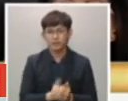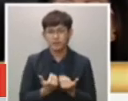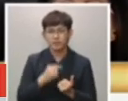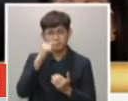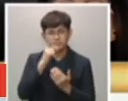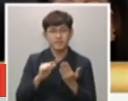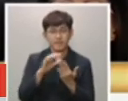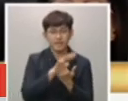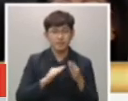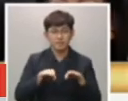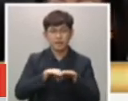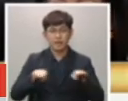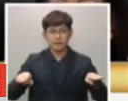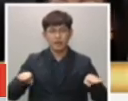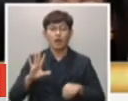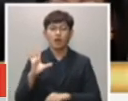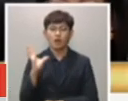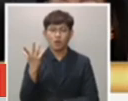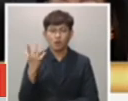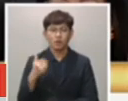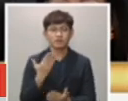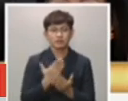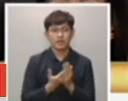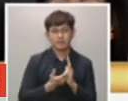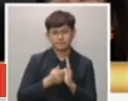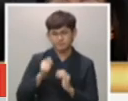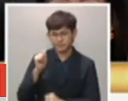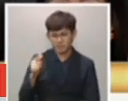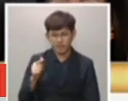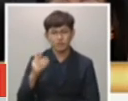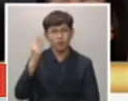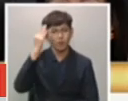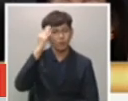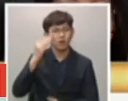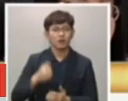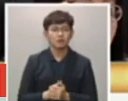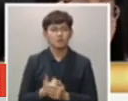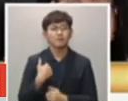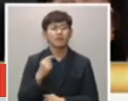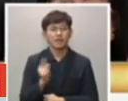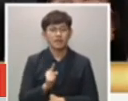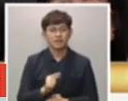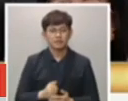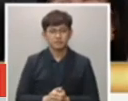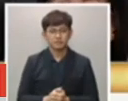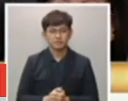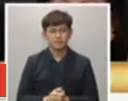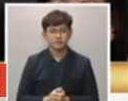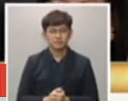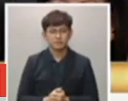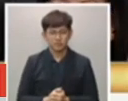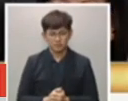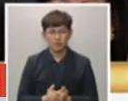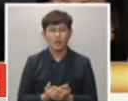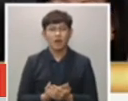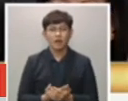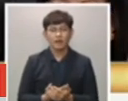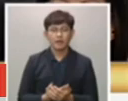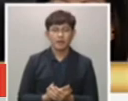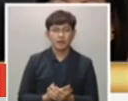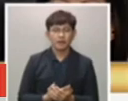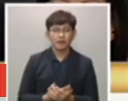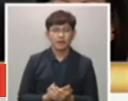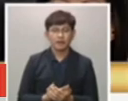มาตรฐานสากลครับเราใช้จากค่าใช้จ่ายทั้งหมดทั้งมวลมีอะไรบ้างมีการบริโภคของเอกชนมีการลงทุนทั้งหม